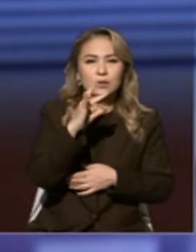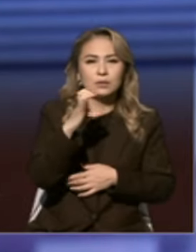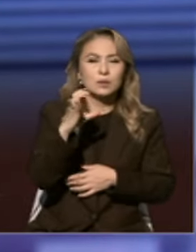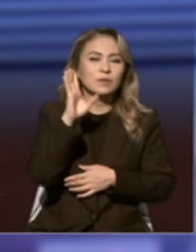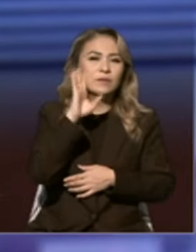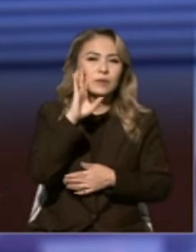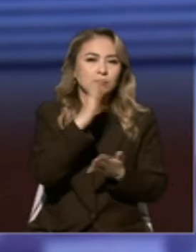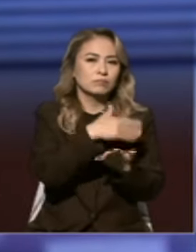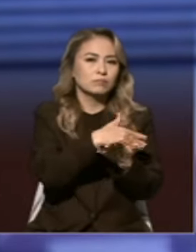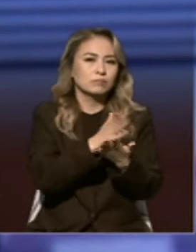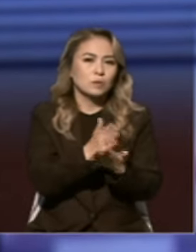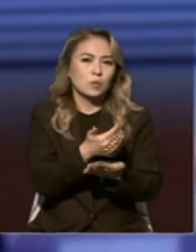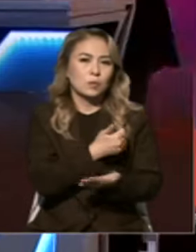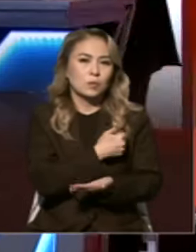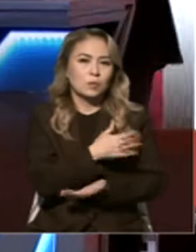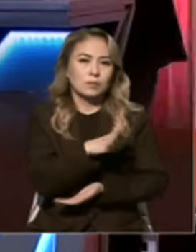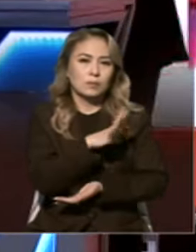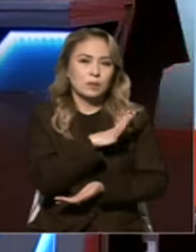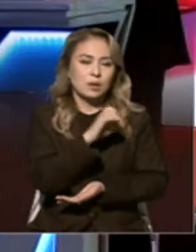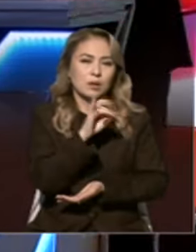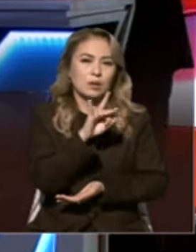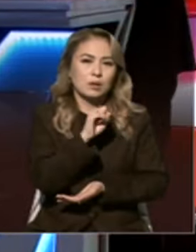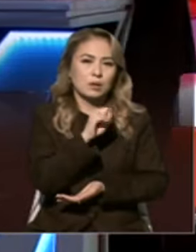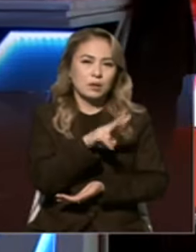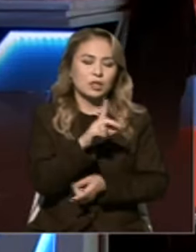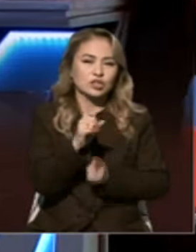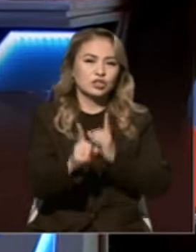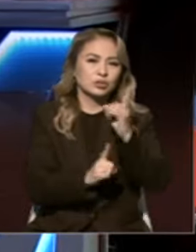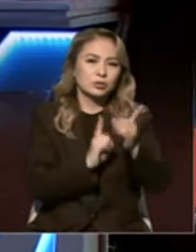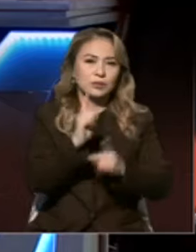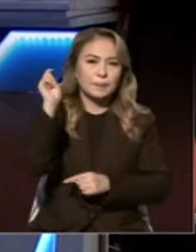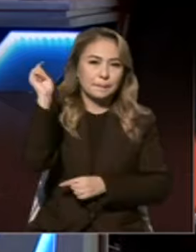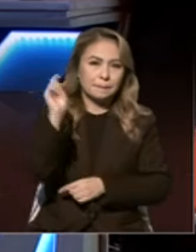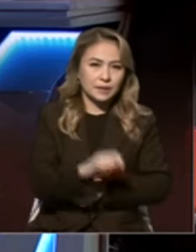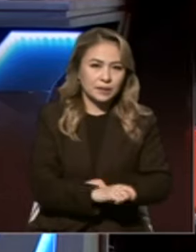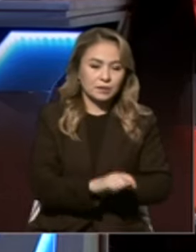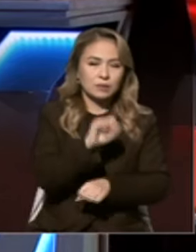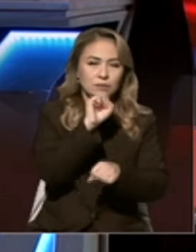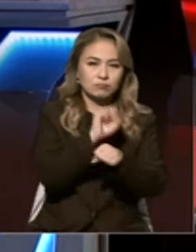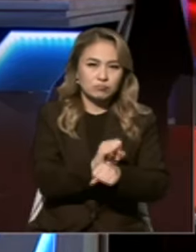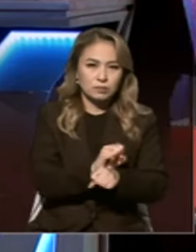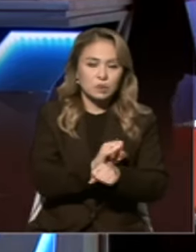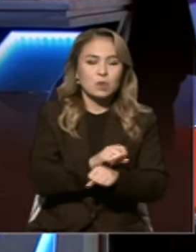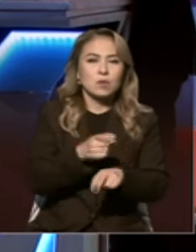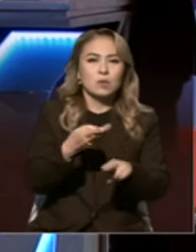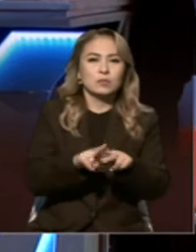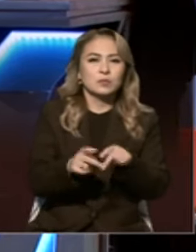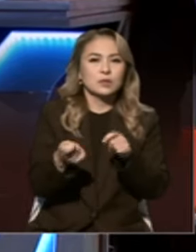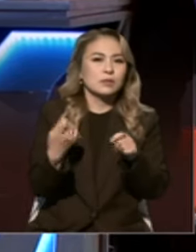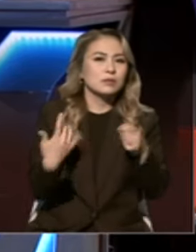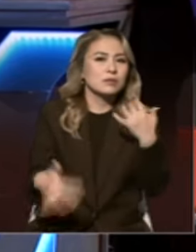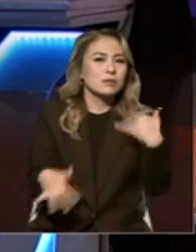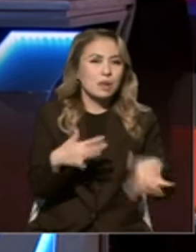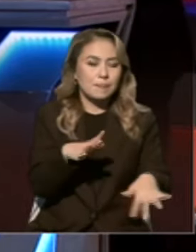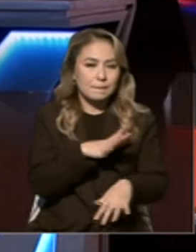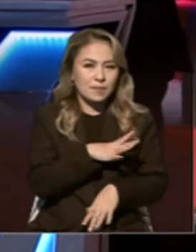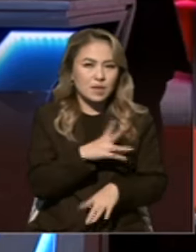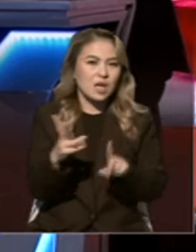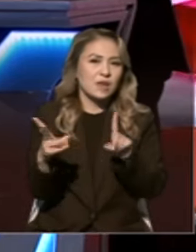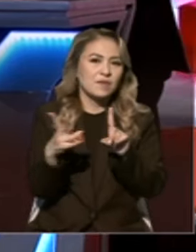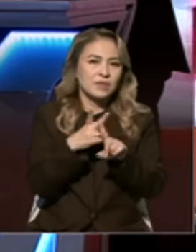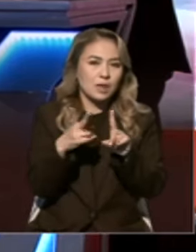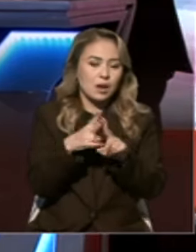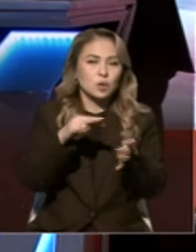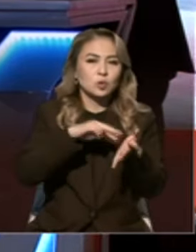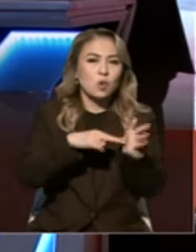дедік Аралға. Жезқазғаннан келдік, ары қарай тоқтап қалды, себебі ол да шала болды. Екінші бір тағы да бір